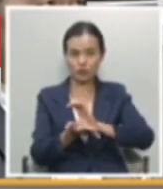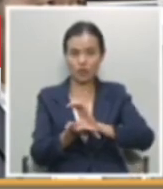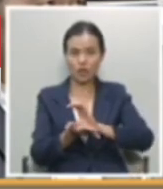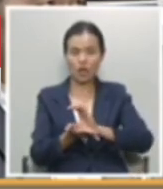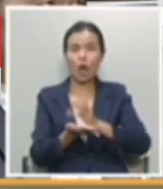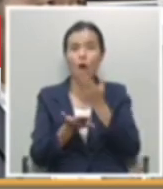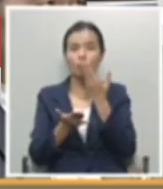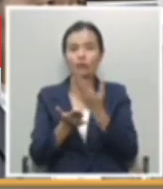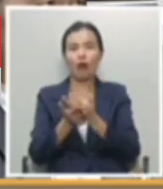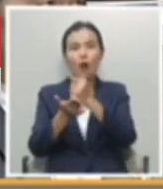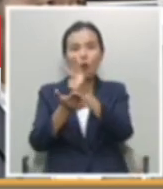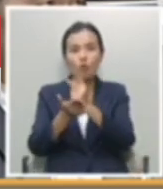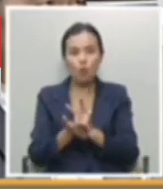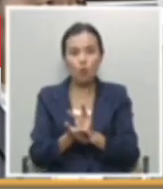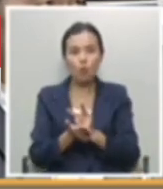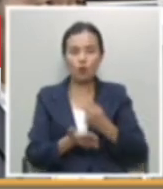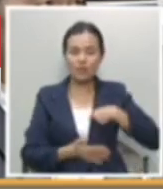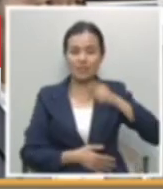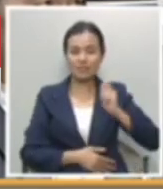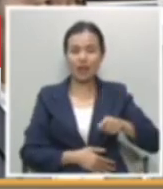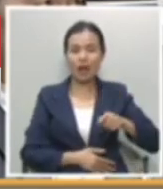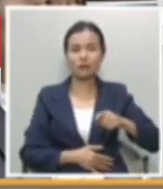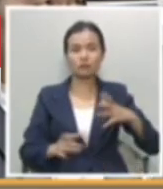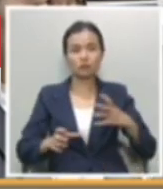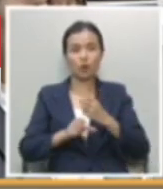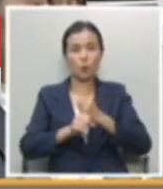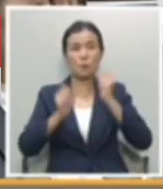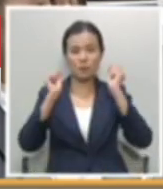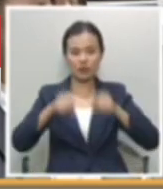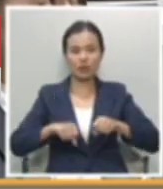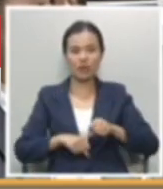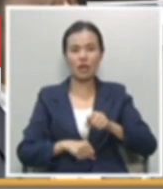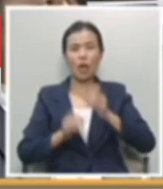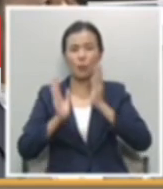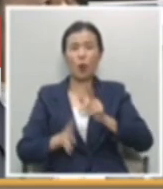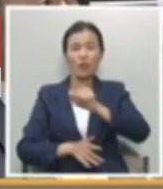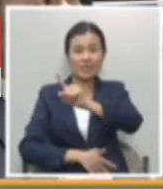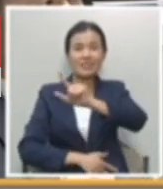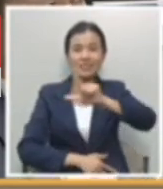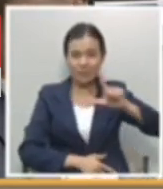กู้ยืมที่ศาลมีคำพิพากษาแล้วล้านกว่าราย